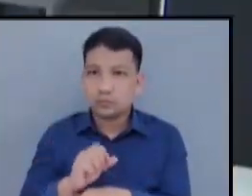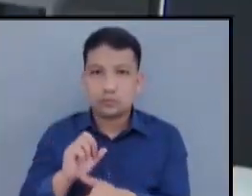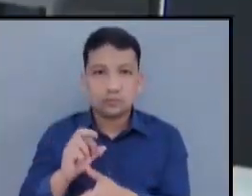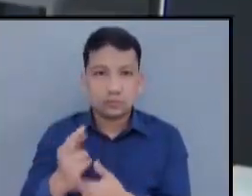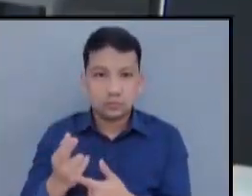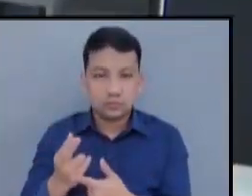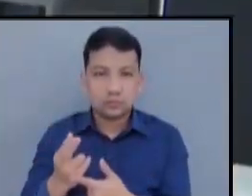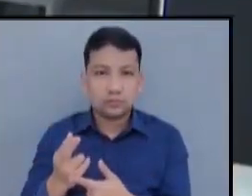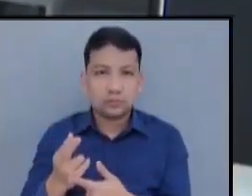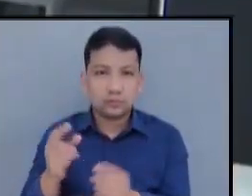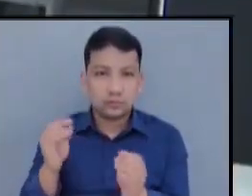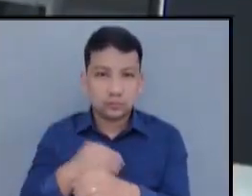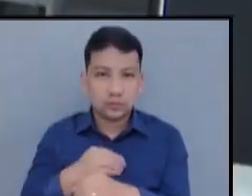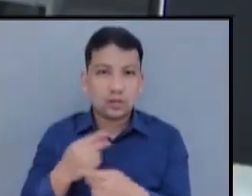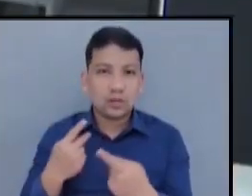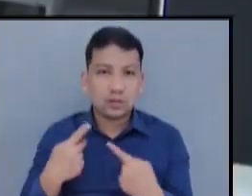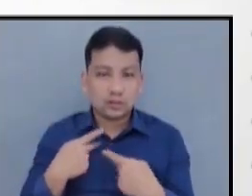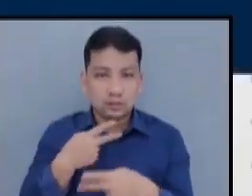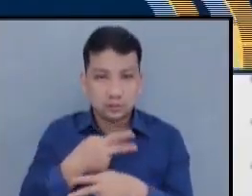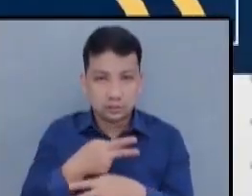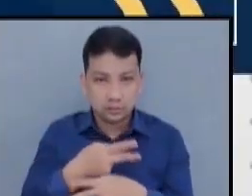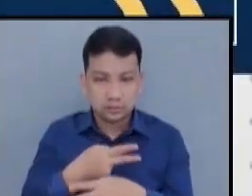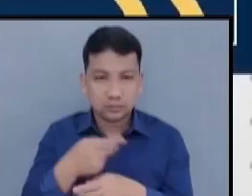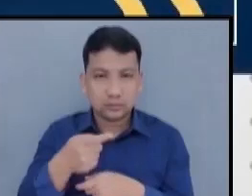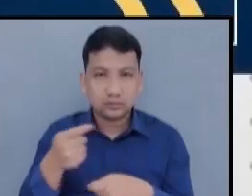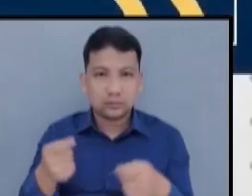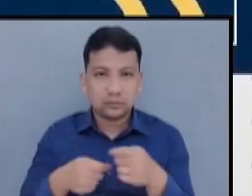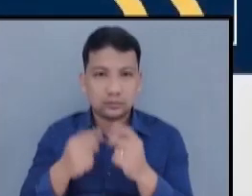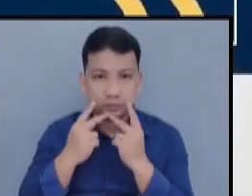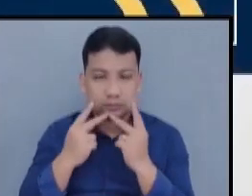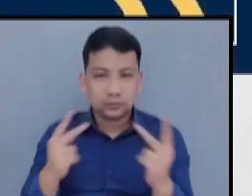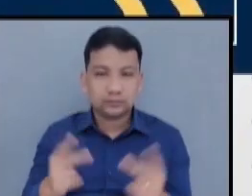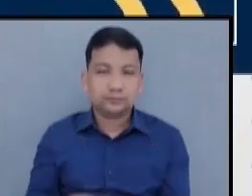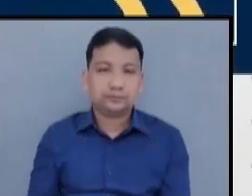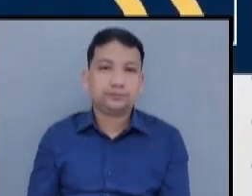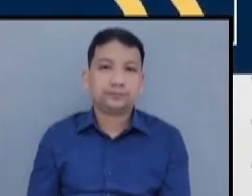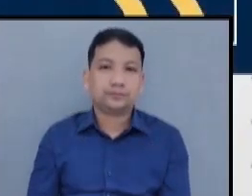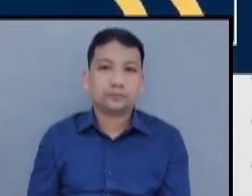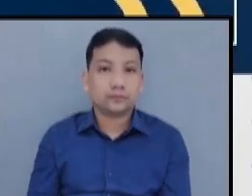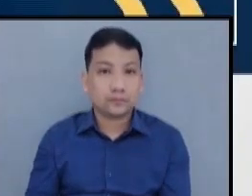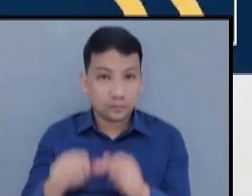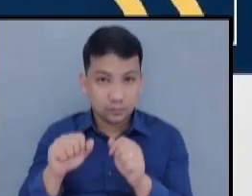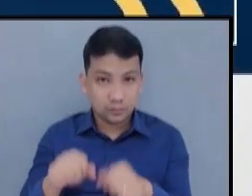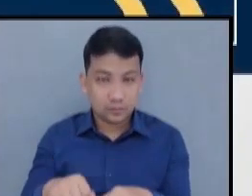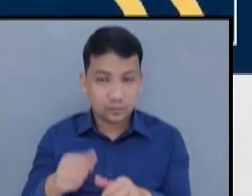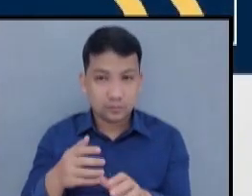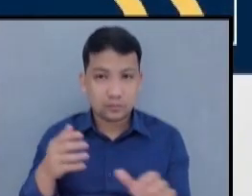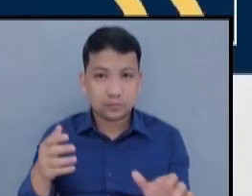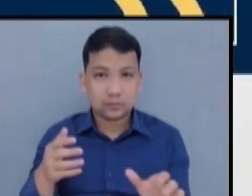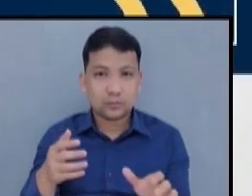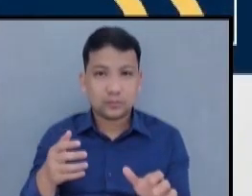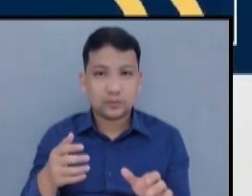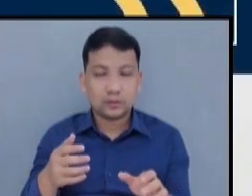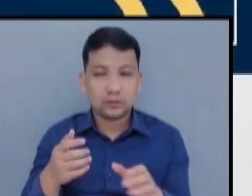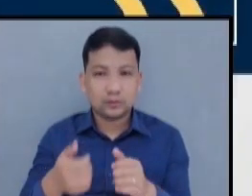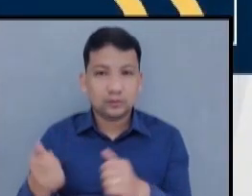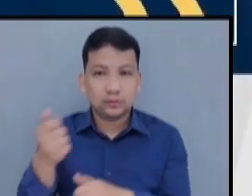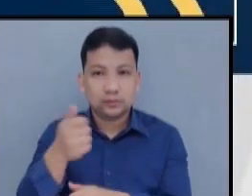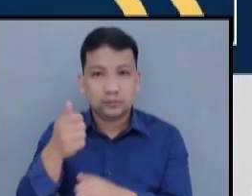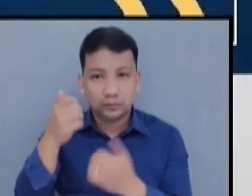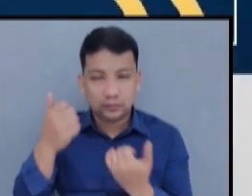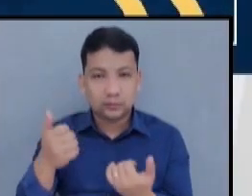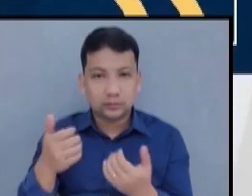masigurong may mag-aasikaso sa transacting public. Pwede rin pong pagpilian dyan ng head of agency. Still, a